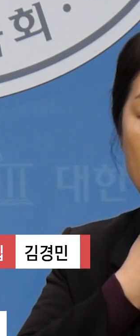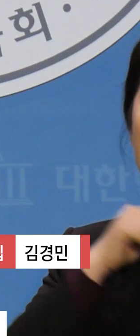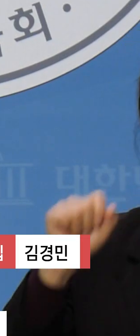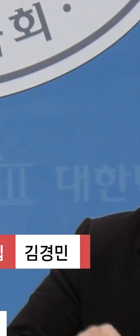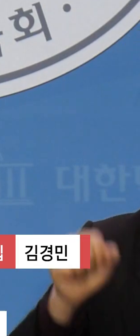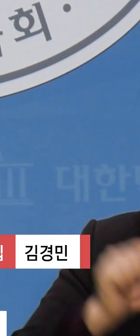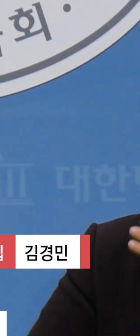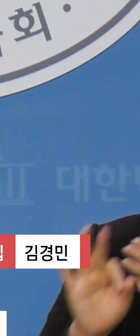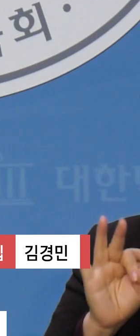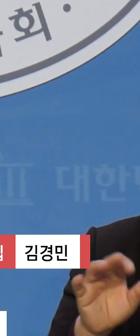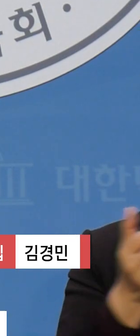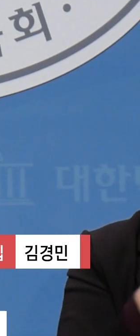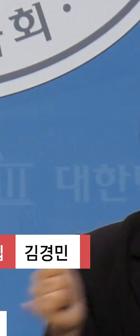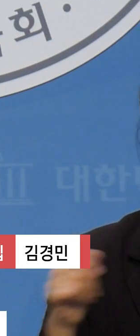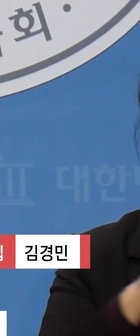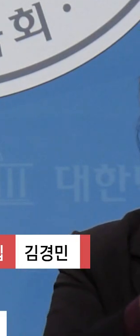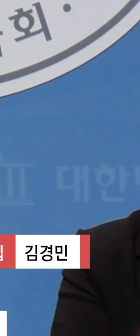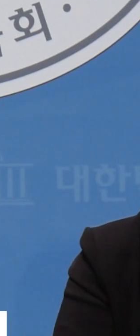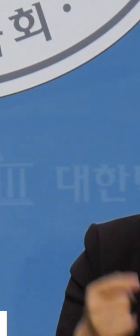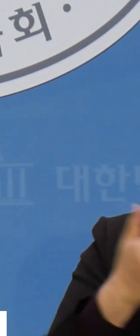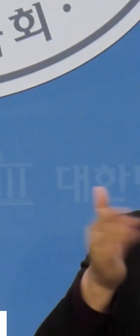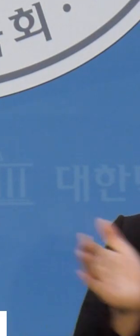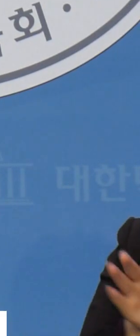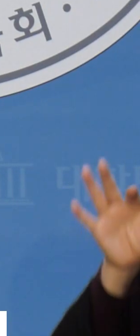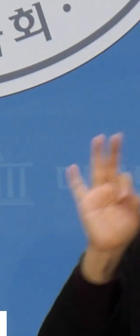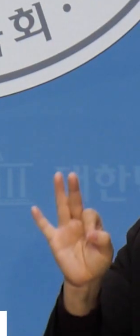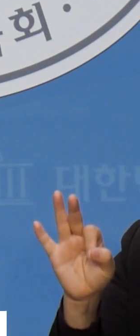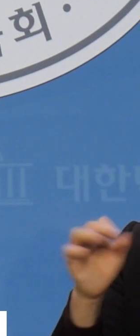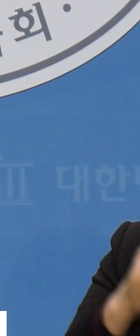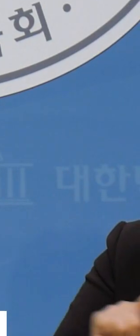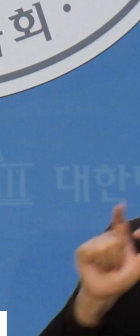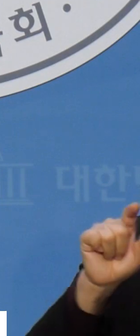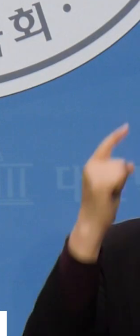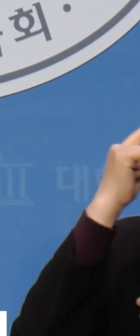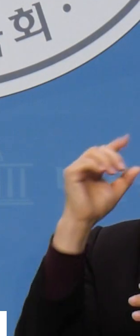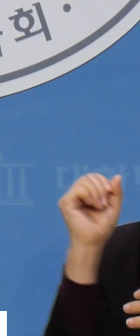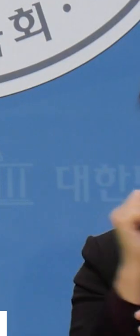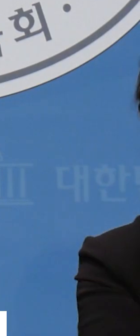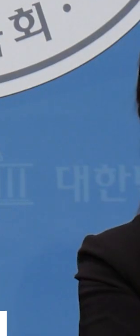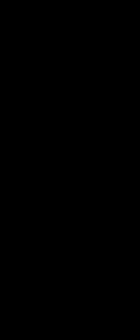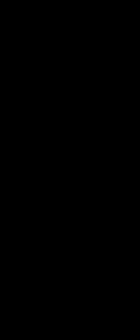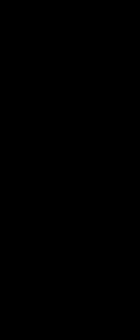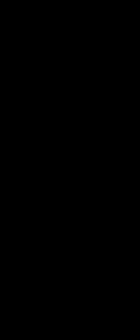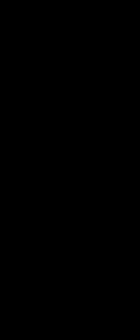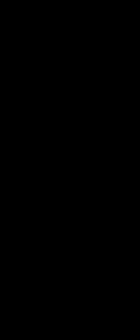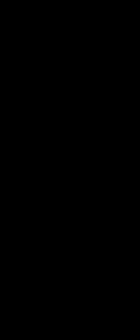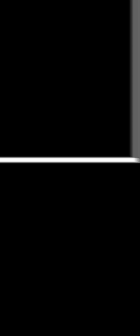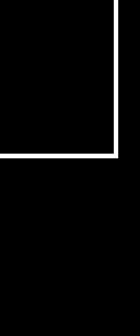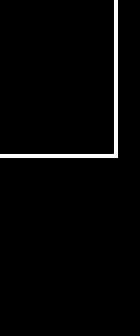행동할수록 국민의 마음은 더불어민주당에서 더욱 멀어지게 될 것입니다.